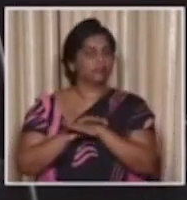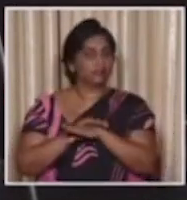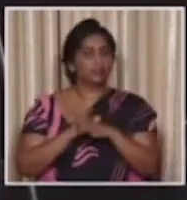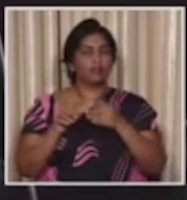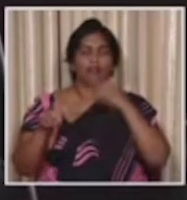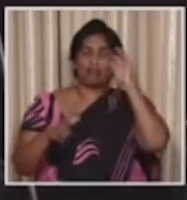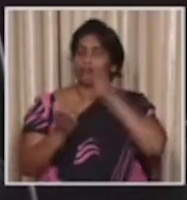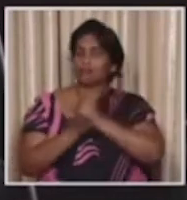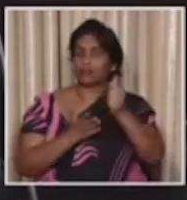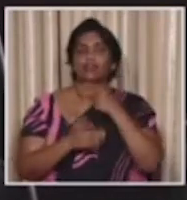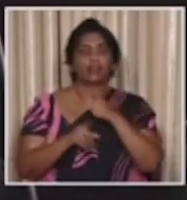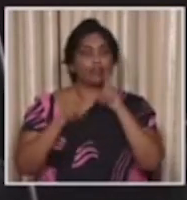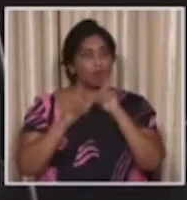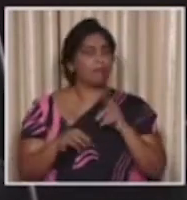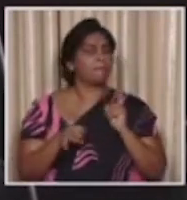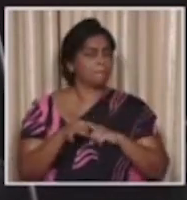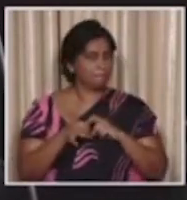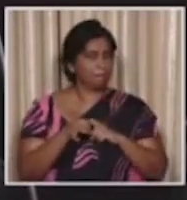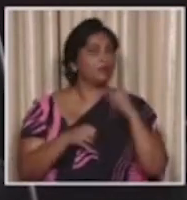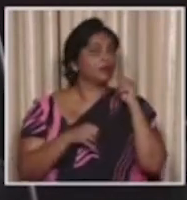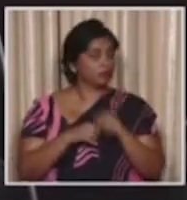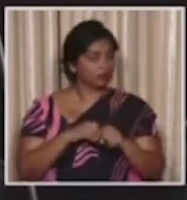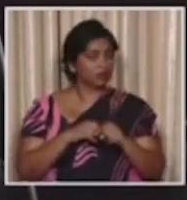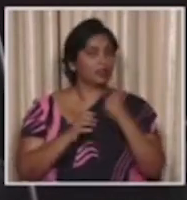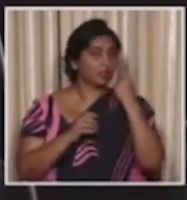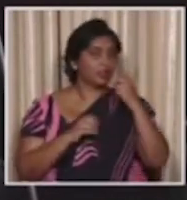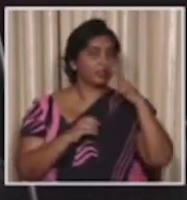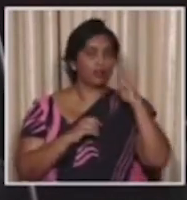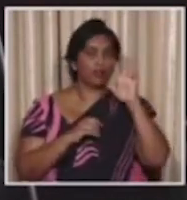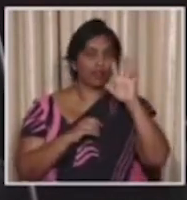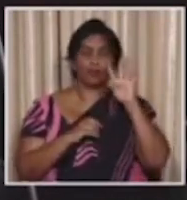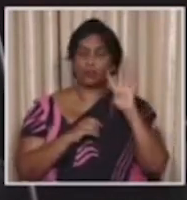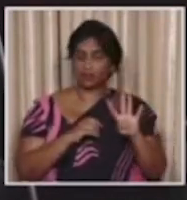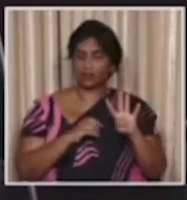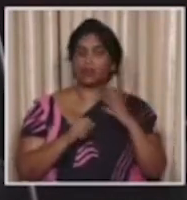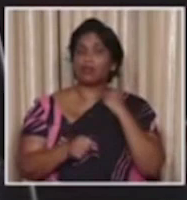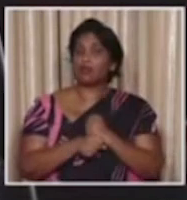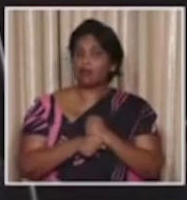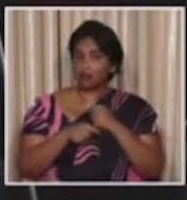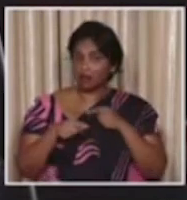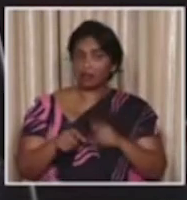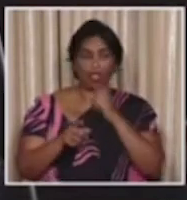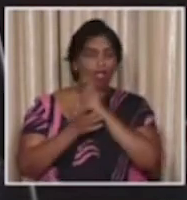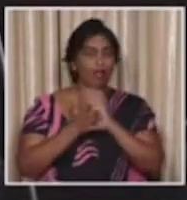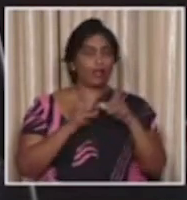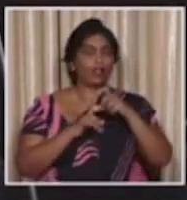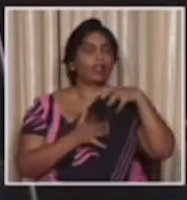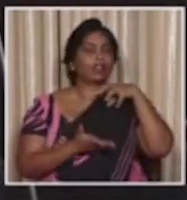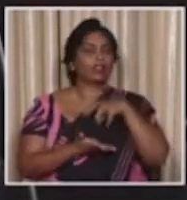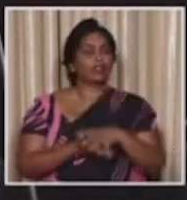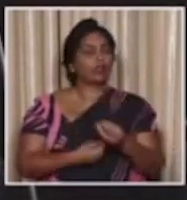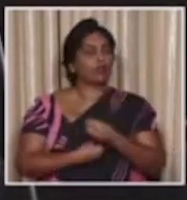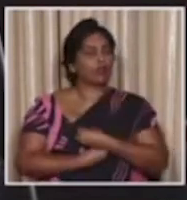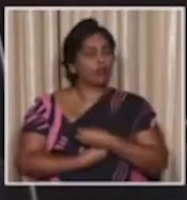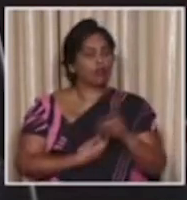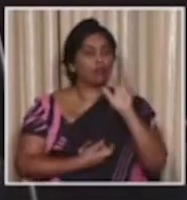මිනි මරනවා. ඉතින් මෙන්න මේ වගේ ප්‍රශ්නයක් මේක එද්දා සමසේ අනුවතරේ මේ ආණ්ඩුවෙන් මේ හම්බන්තර දිස්ත්‍රික්කයේ